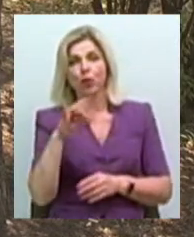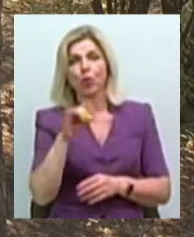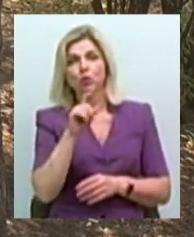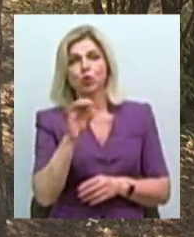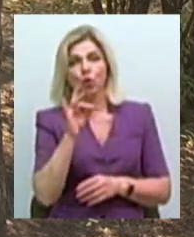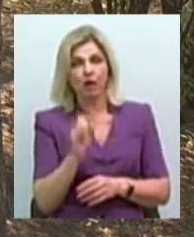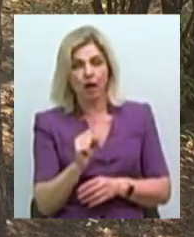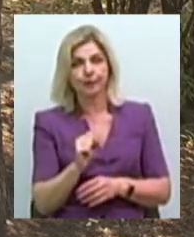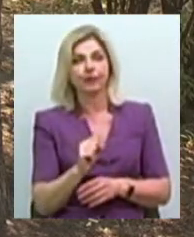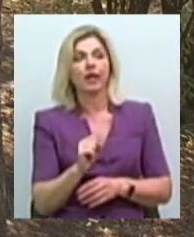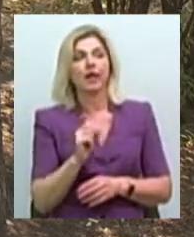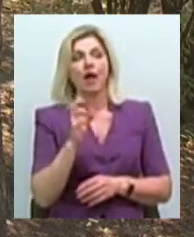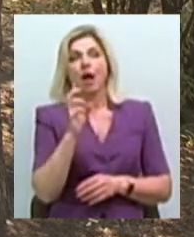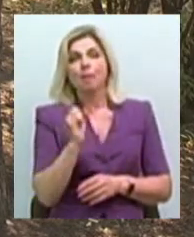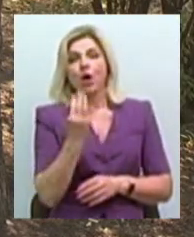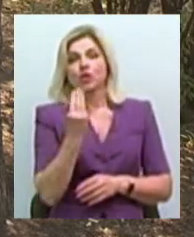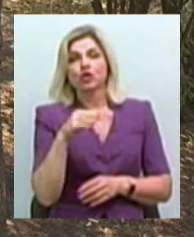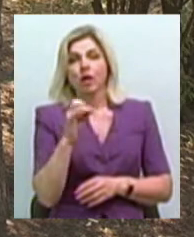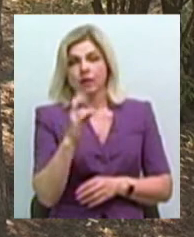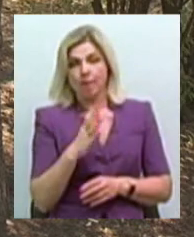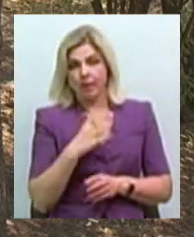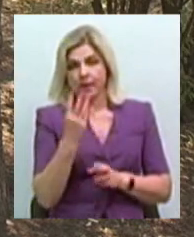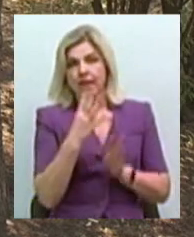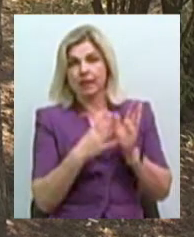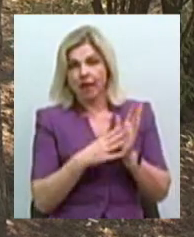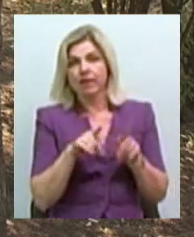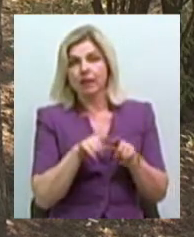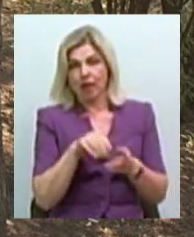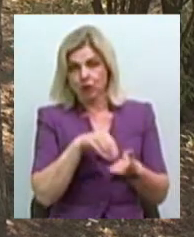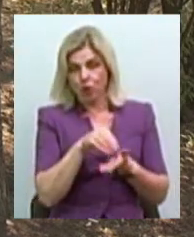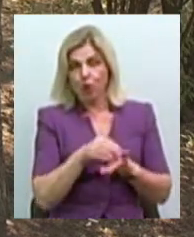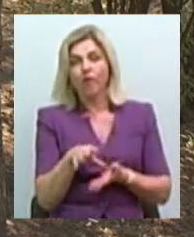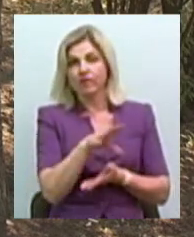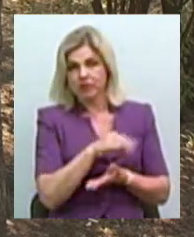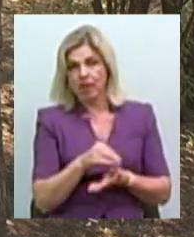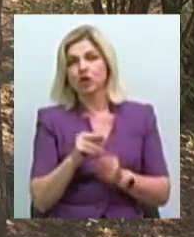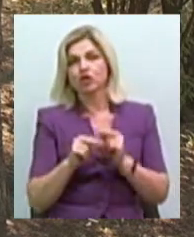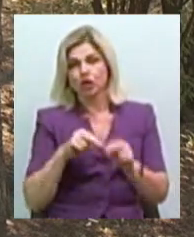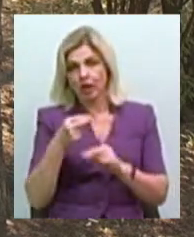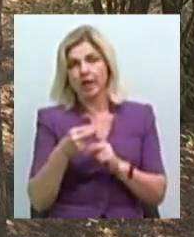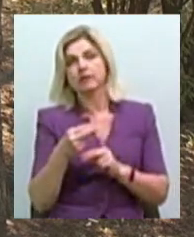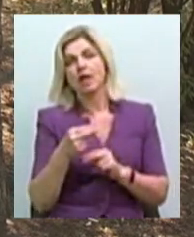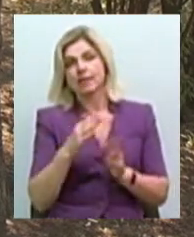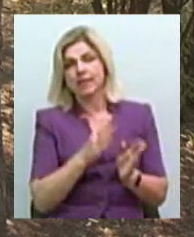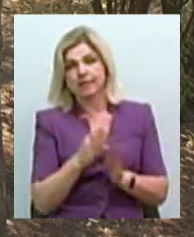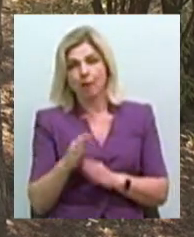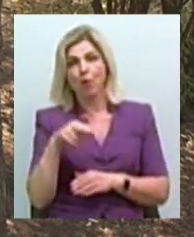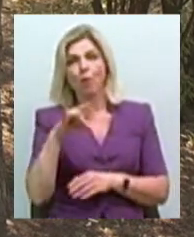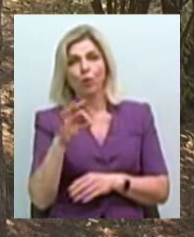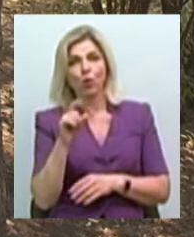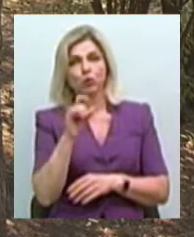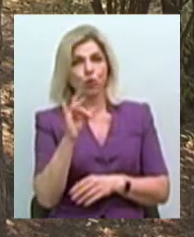83. По місту Баштанка було 39 таких закупок, і всі вони попали через оголошення системи «Прозоро».